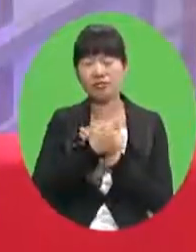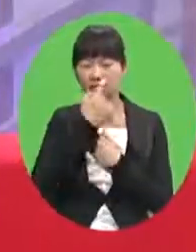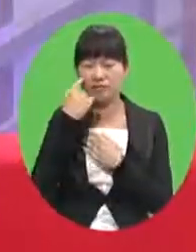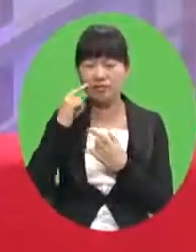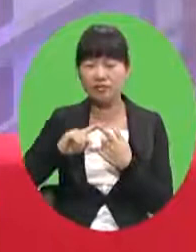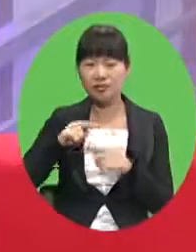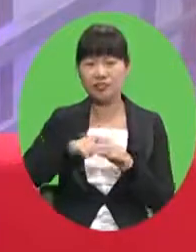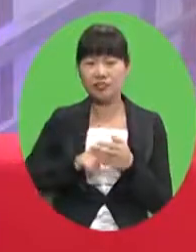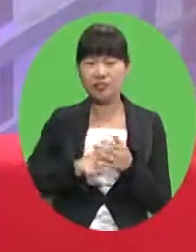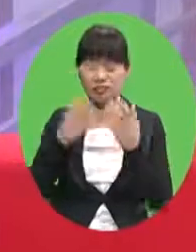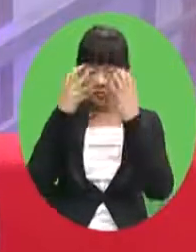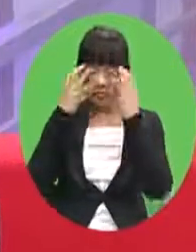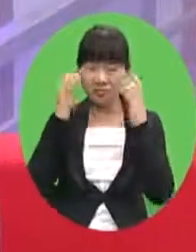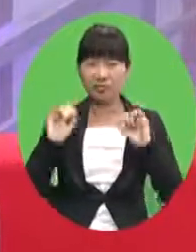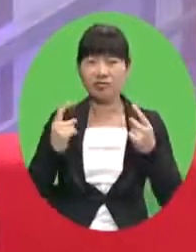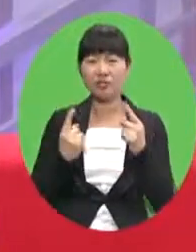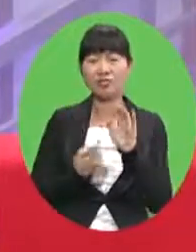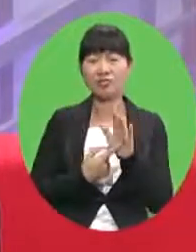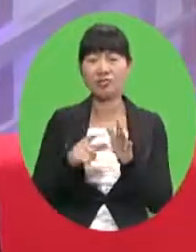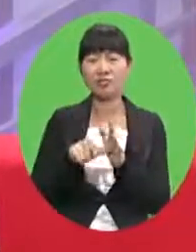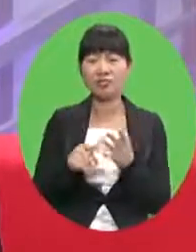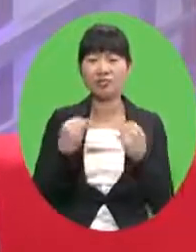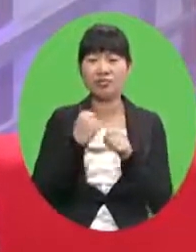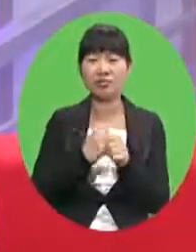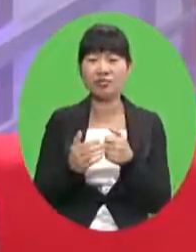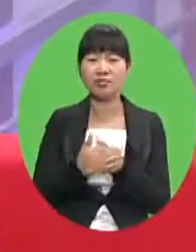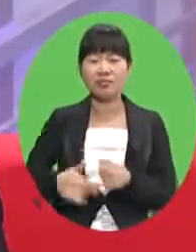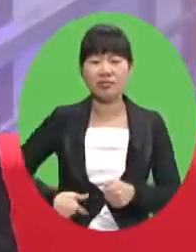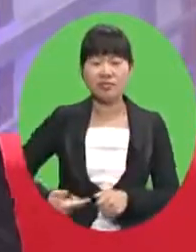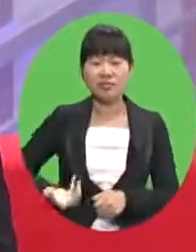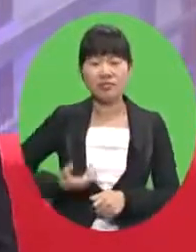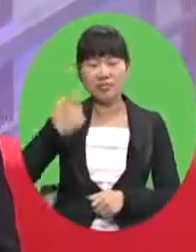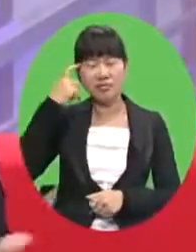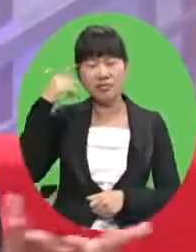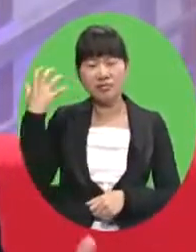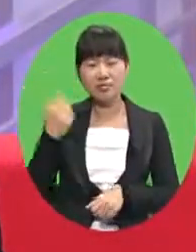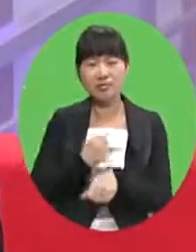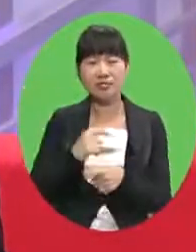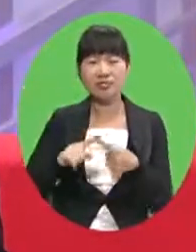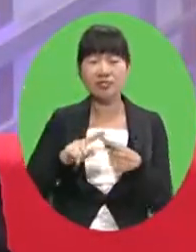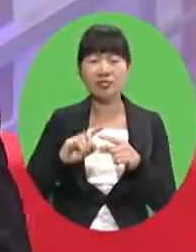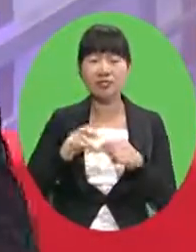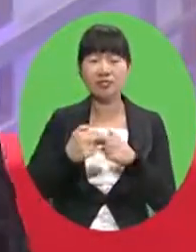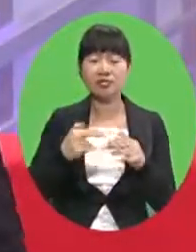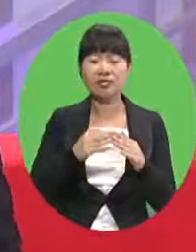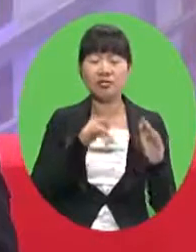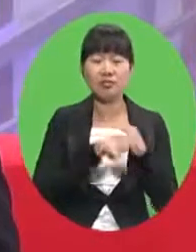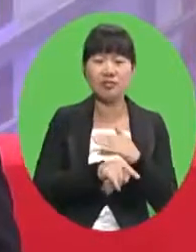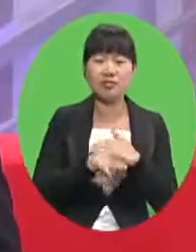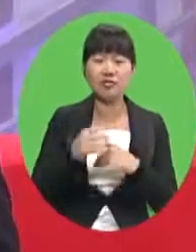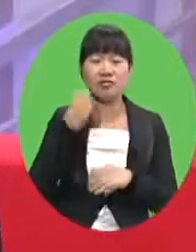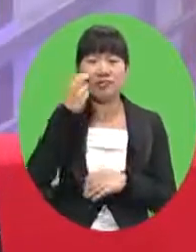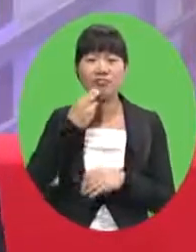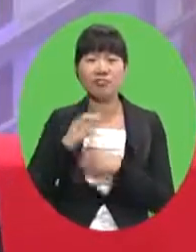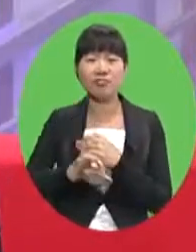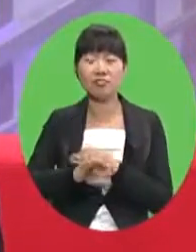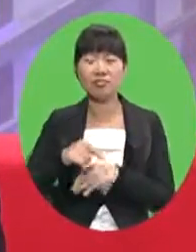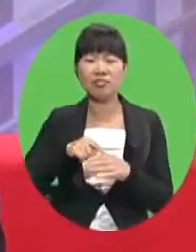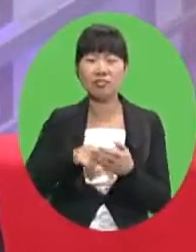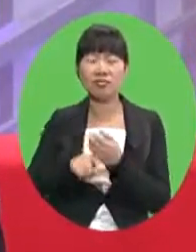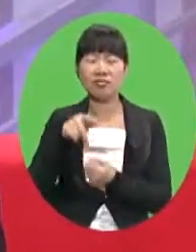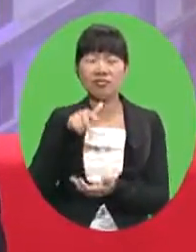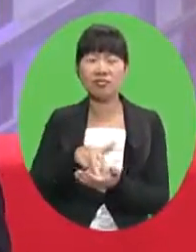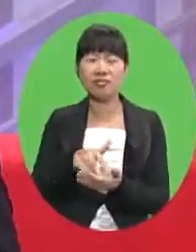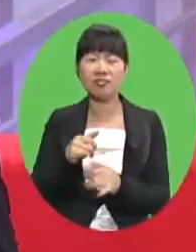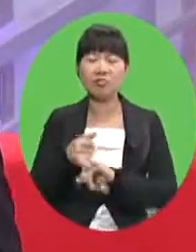심리적인 고통을 수반하는 경우가 굉장히 많아요. 네. 그렇기 때문에 머리 아프다, 배 아프다 해서 소아과 가서 이상 없다고 하면 심리적인 요인을 꼭 그